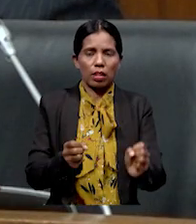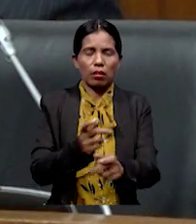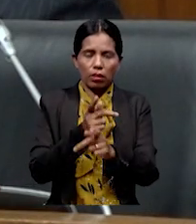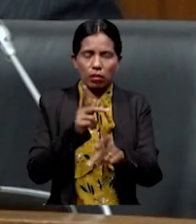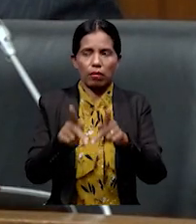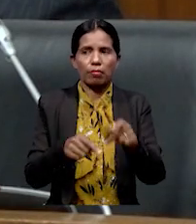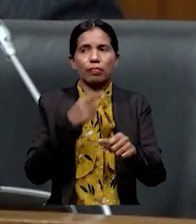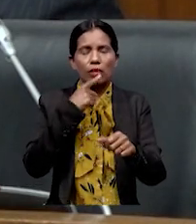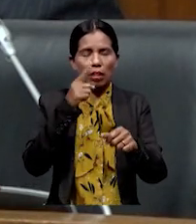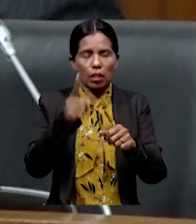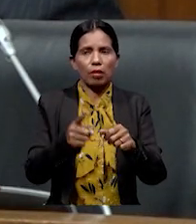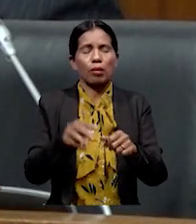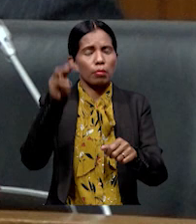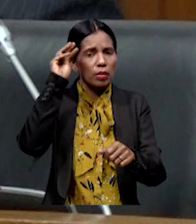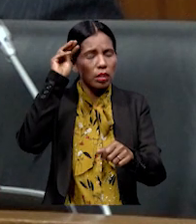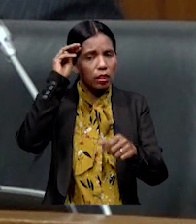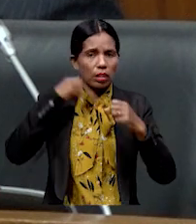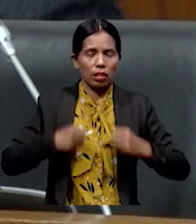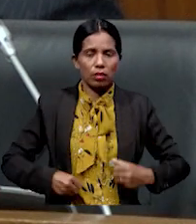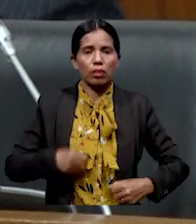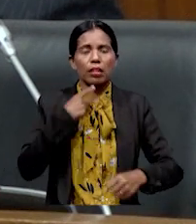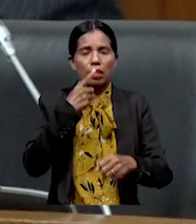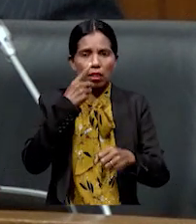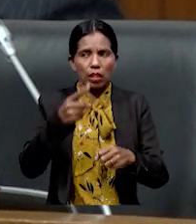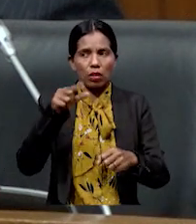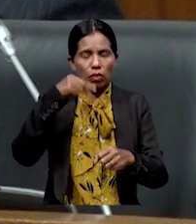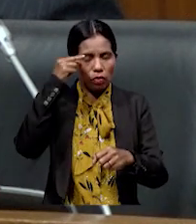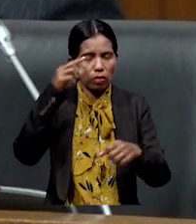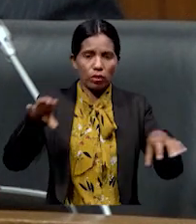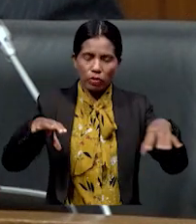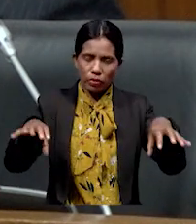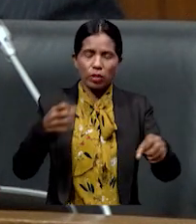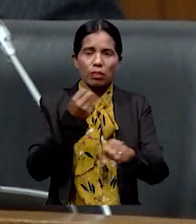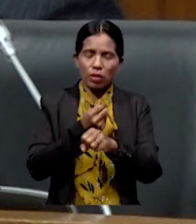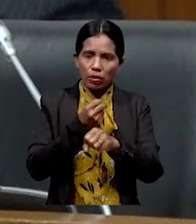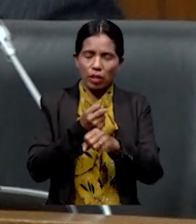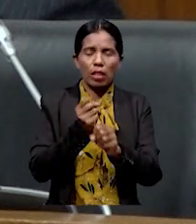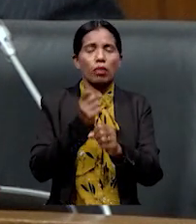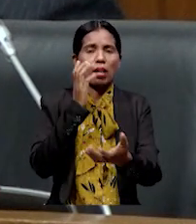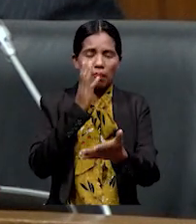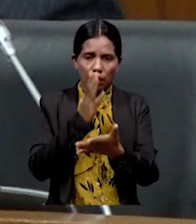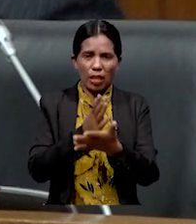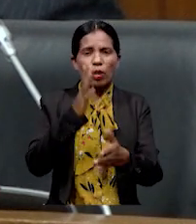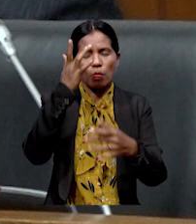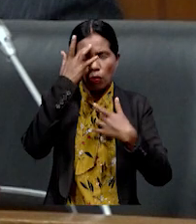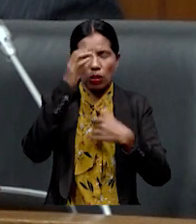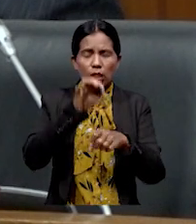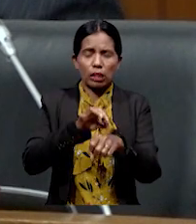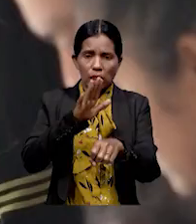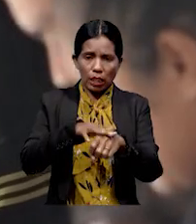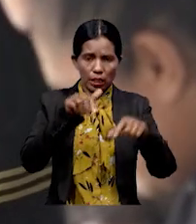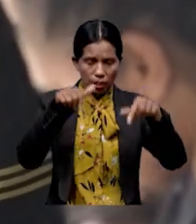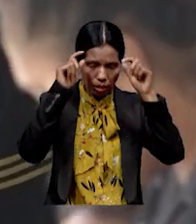Tamba kritiku hirak ne ministra Saudi Hateteng governo se esforso liutan atu halu prevensaun ba moras dengue ia Timor